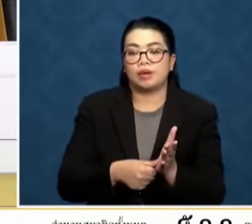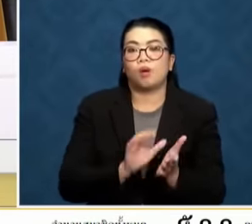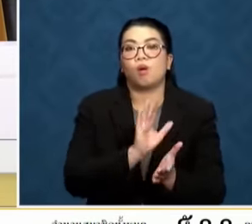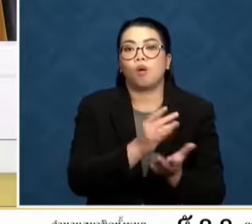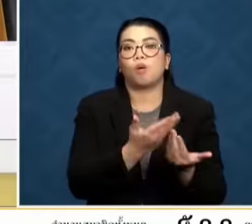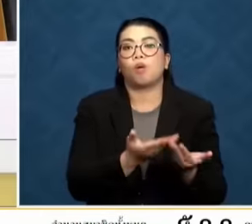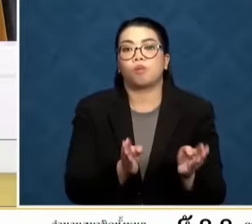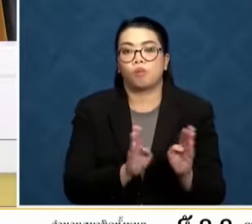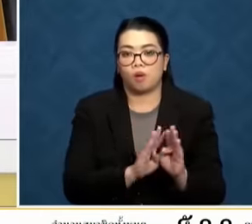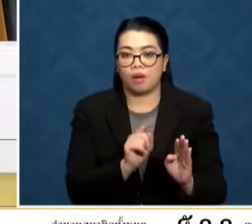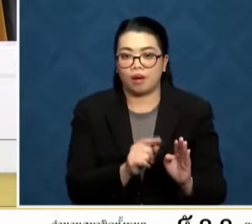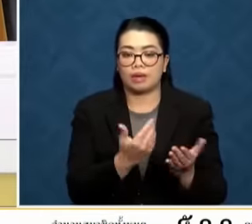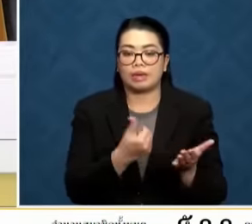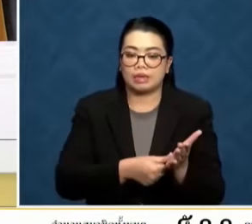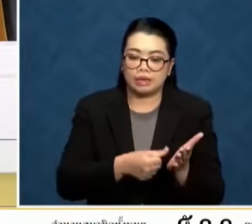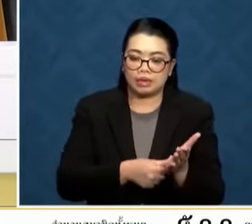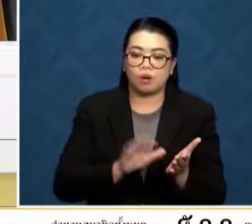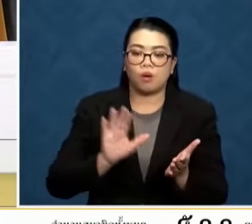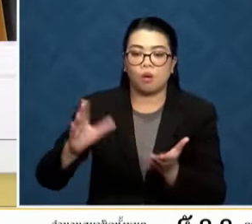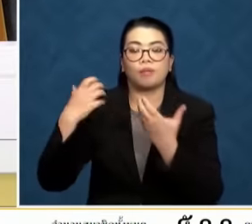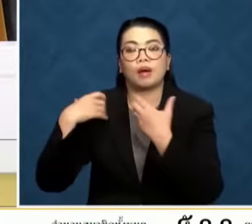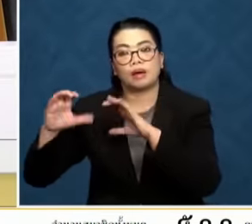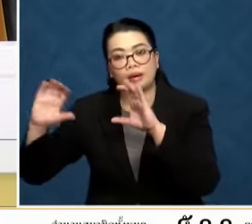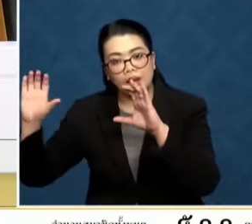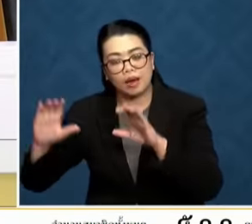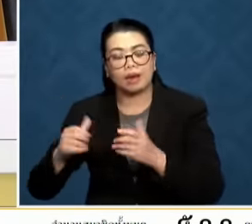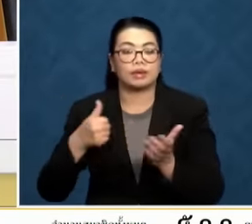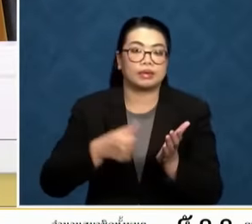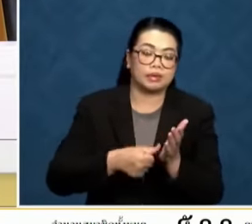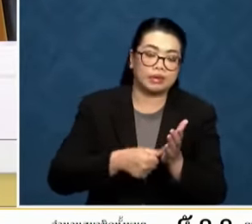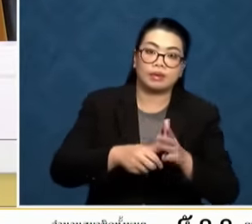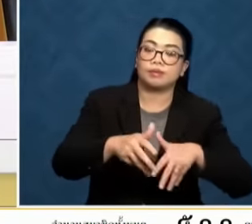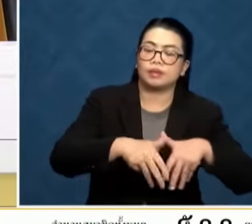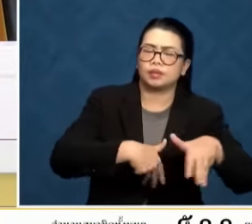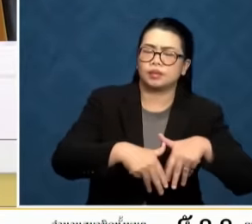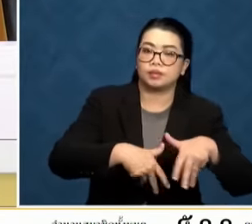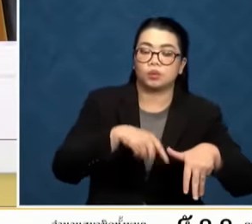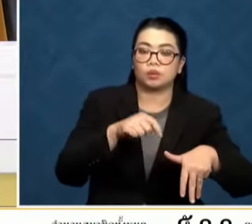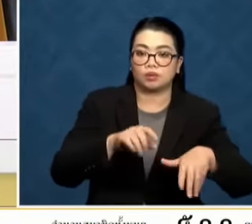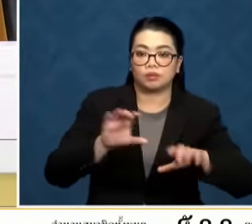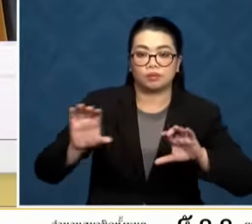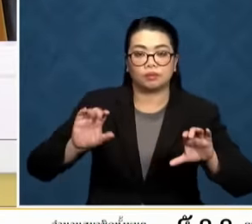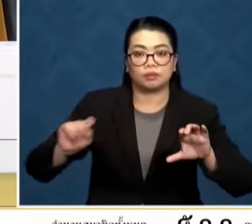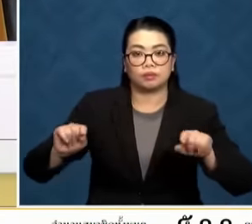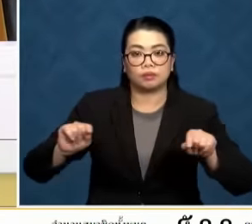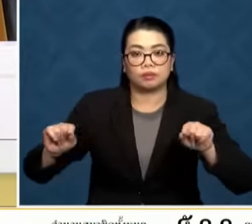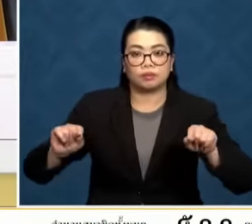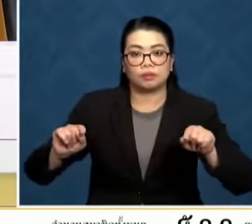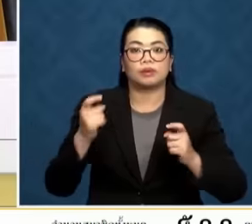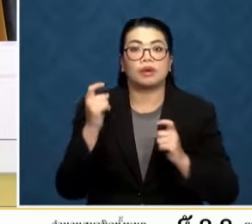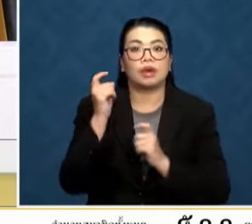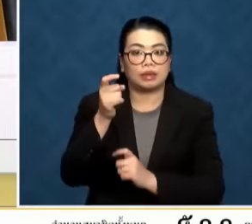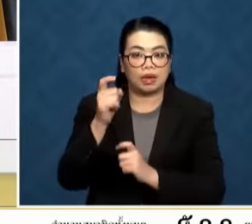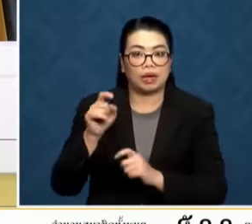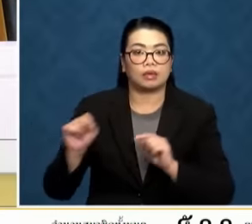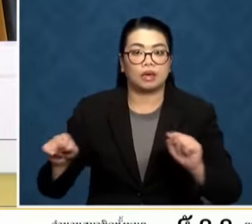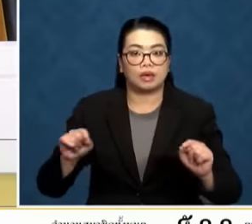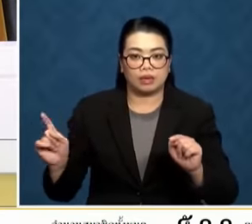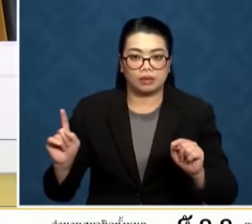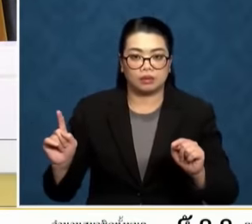เสาคู่กันครับอันนึงเป็นหนี้ของภาครัฐอันนึงเป็นหนี้ของประชาชนถามว่าก้อนไหนอันตรายกว่ากัน